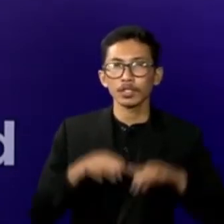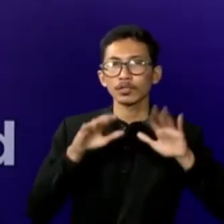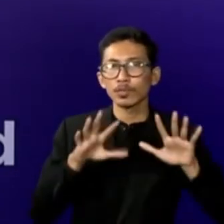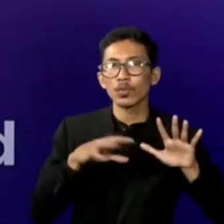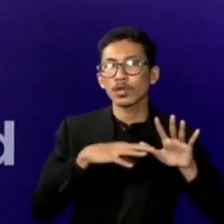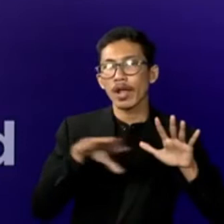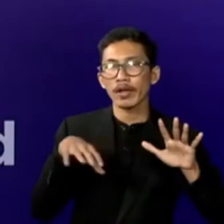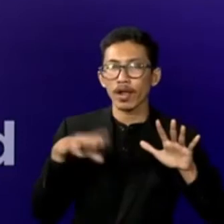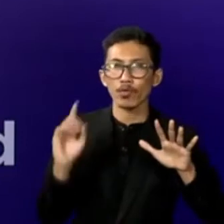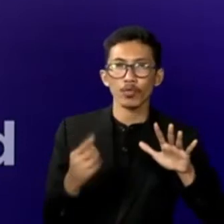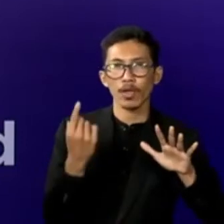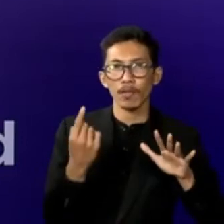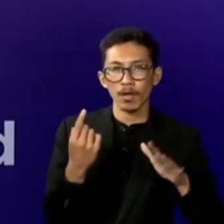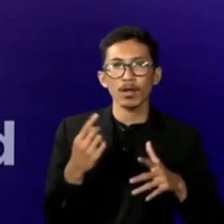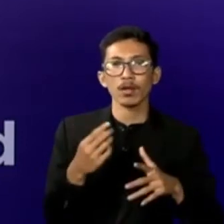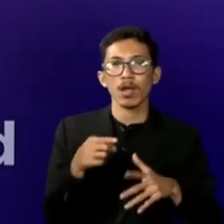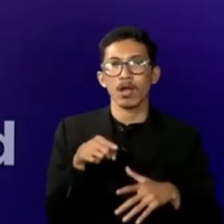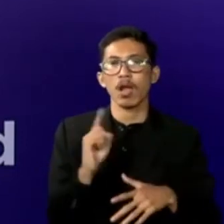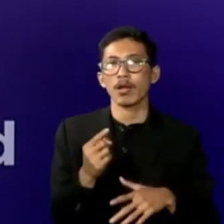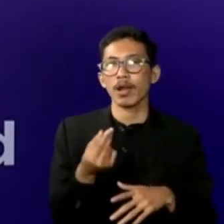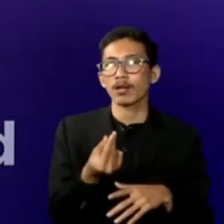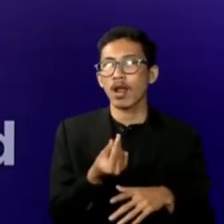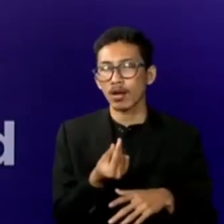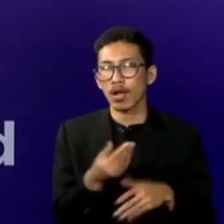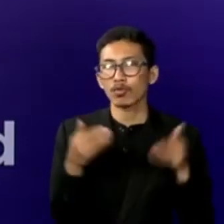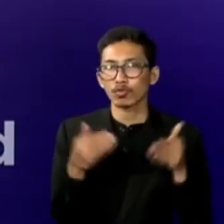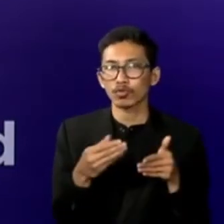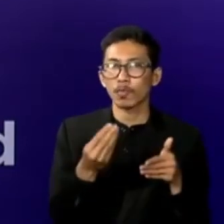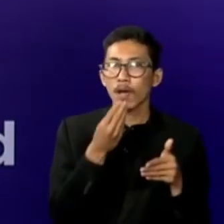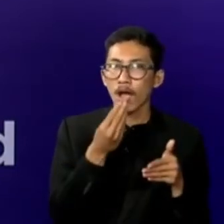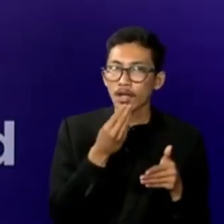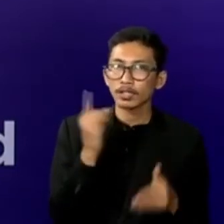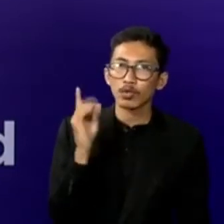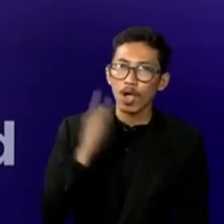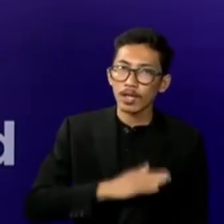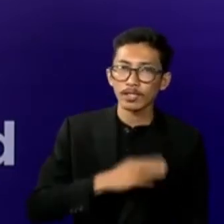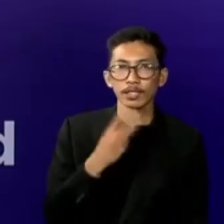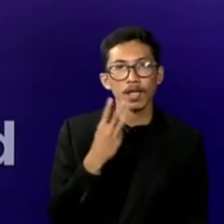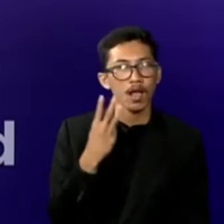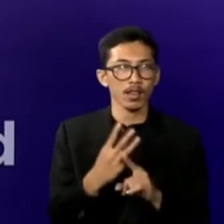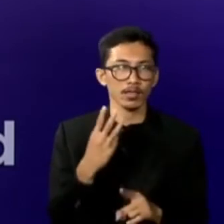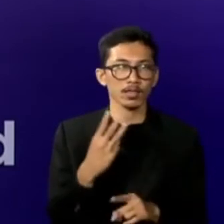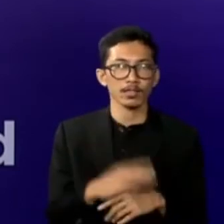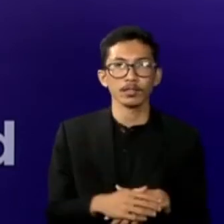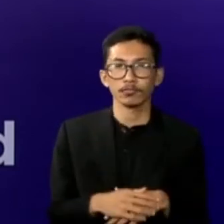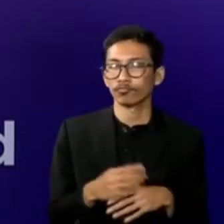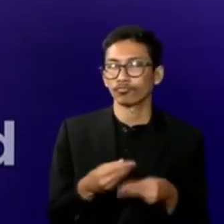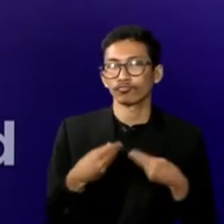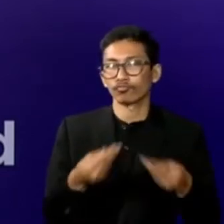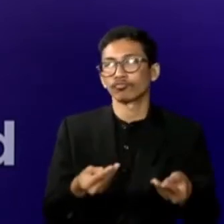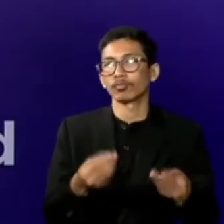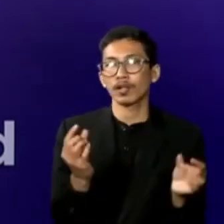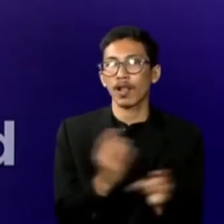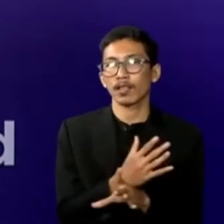utamakan itu ada dana untuk biaya makan per orang Per hari tiga kali kita siapkan untuk mereka